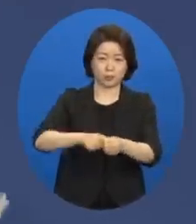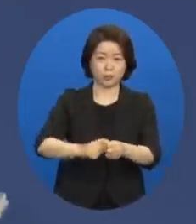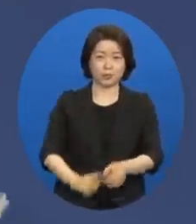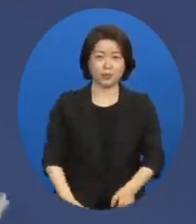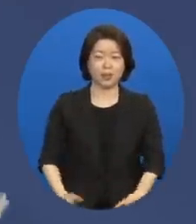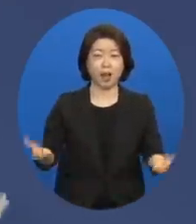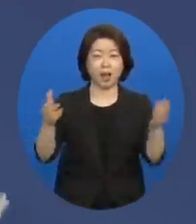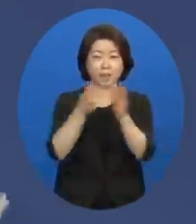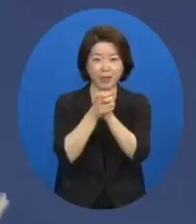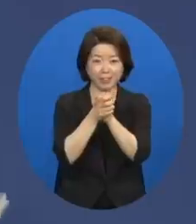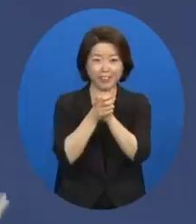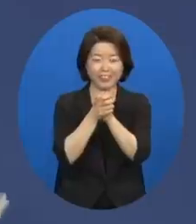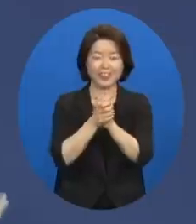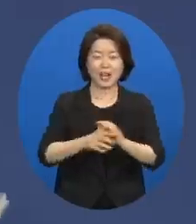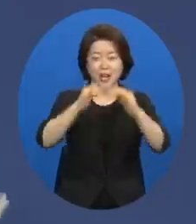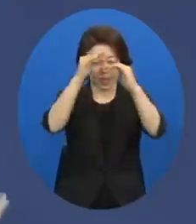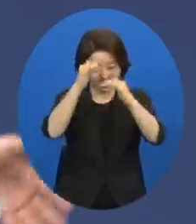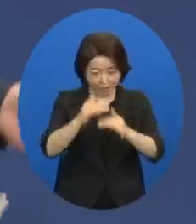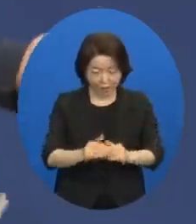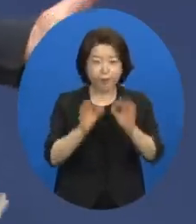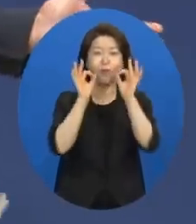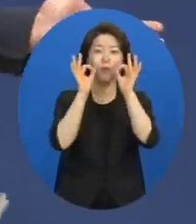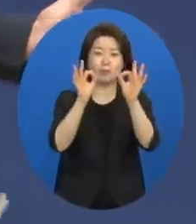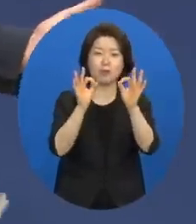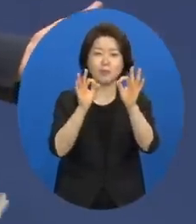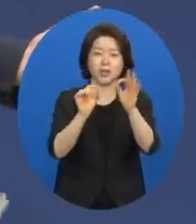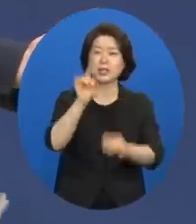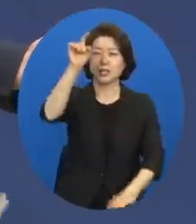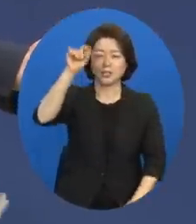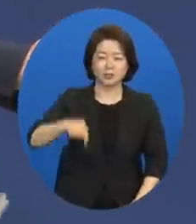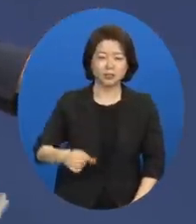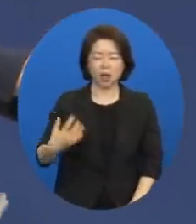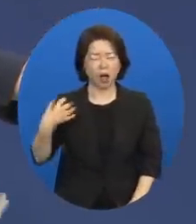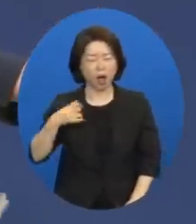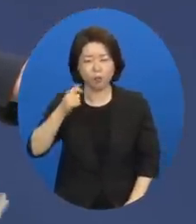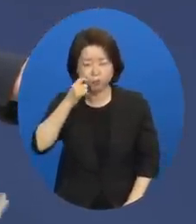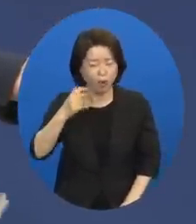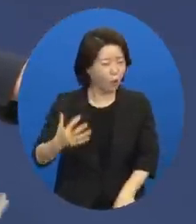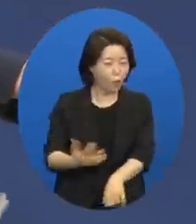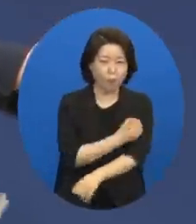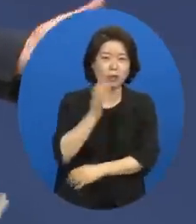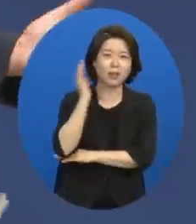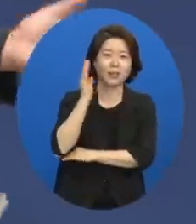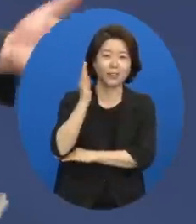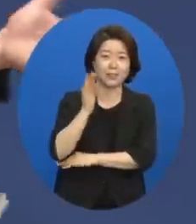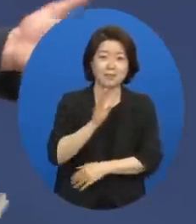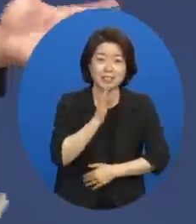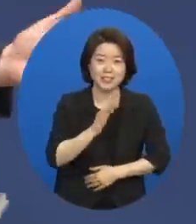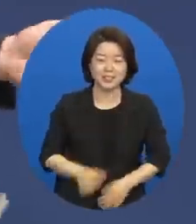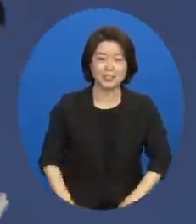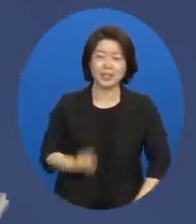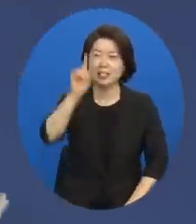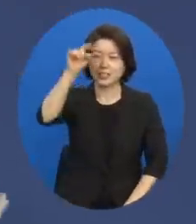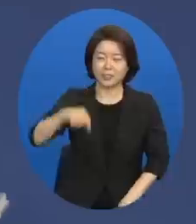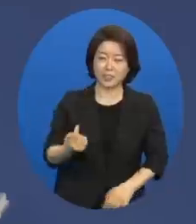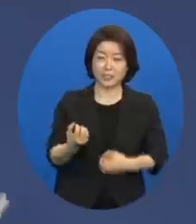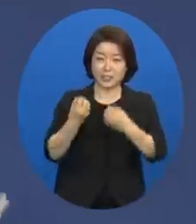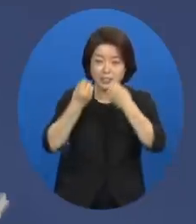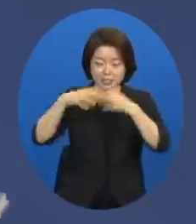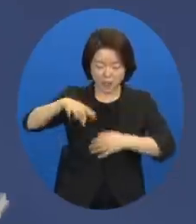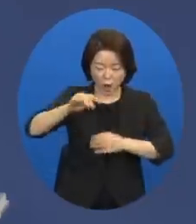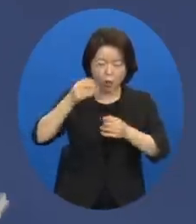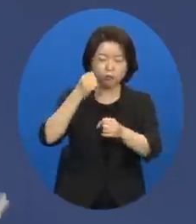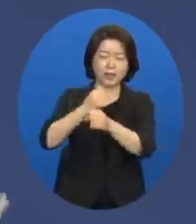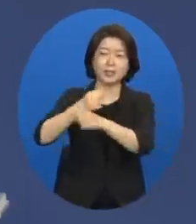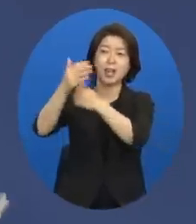하심이니라. 아멘. 내용으로 보면 천지가 감당 못할 어마어마한 얘기입니다. 천지를 창조한